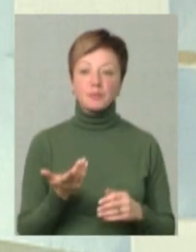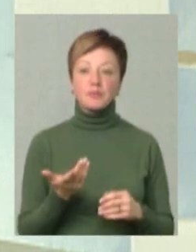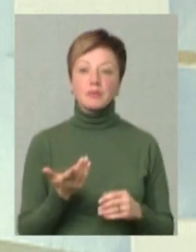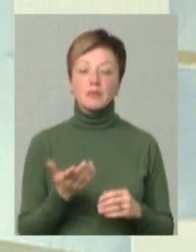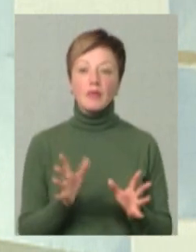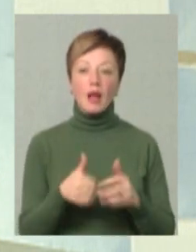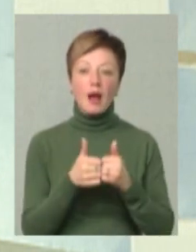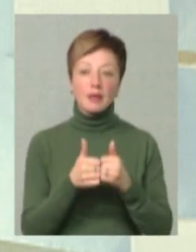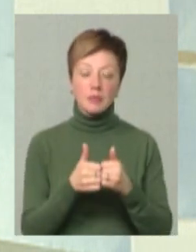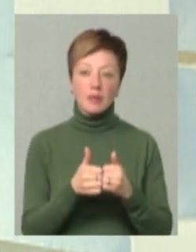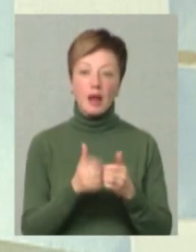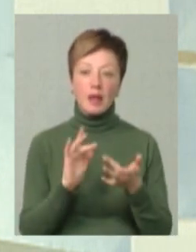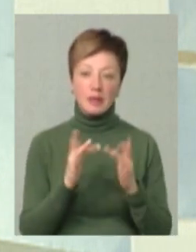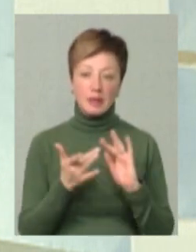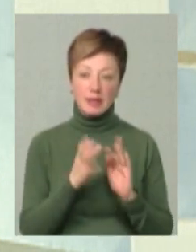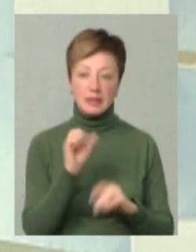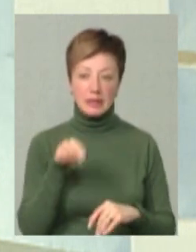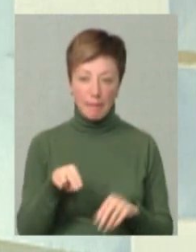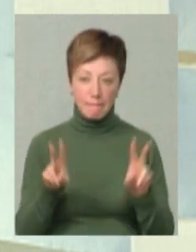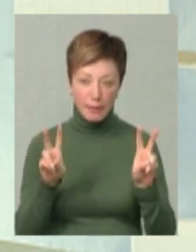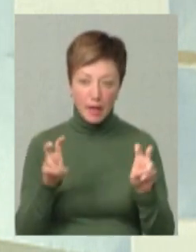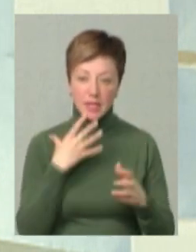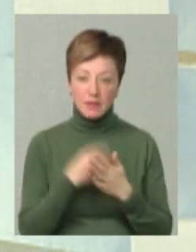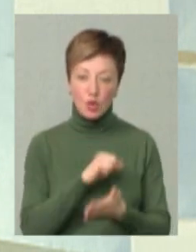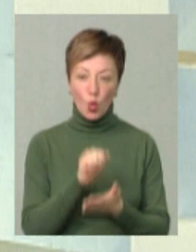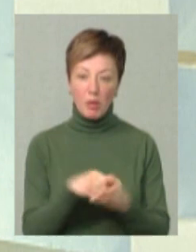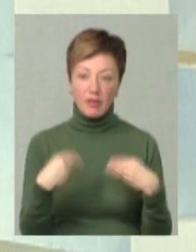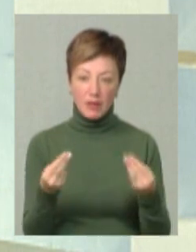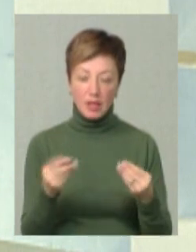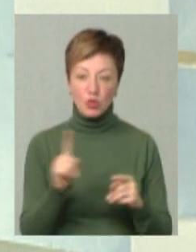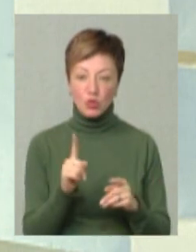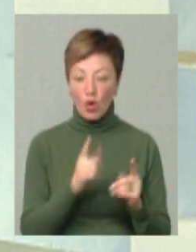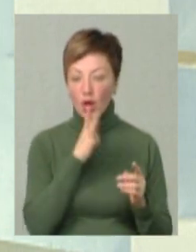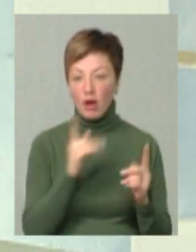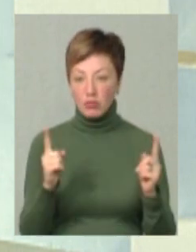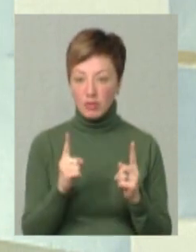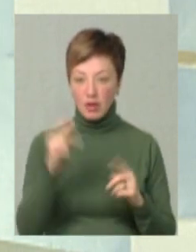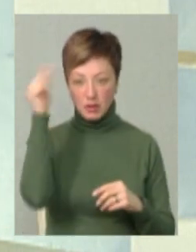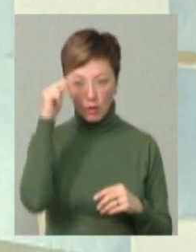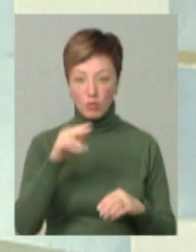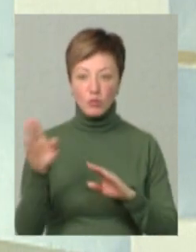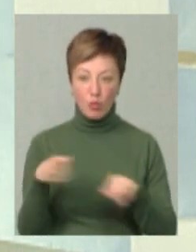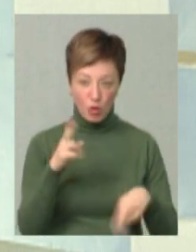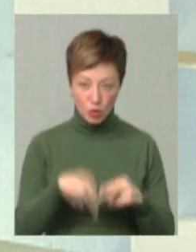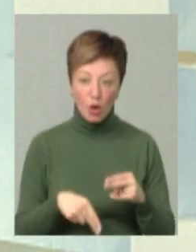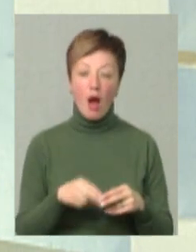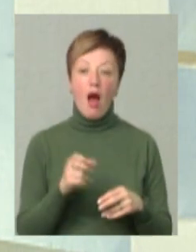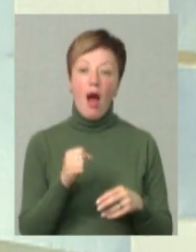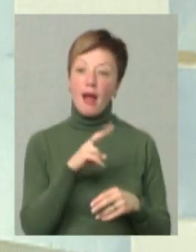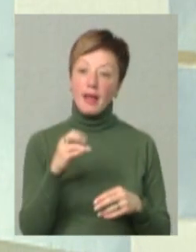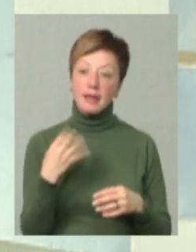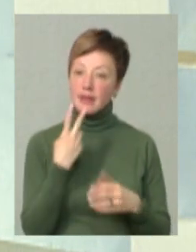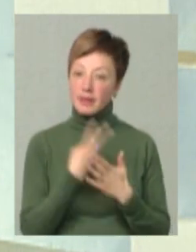партнерська академія IT-STEP, вони зможуть свій документ видати про те, що короткотермінові курси закінчені. Але дивіться,